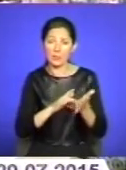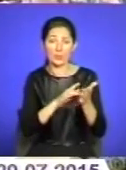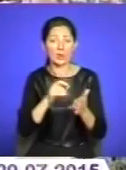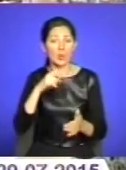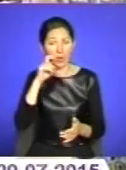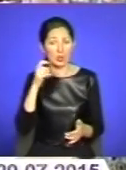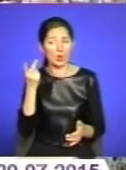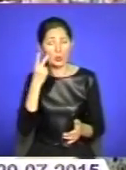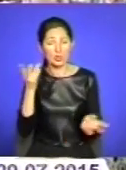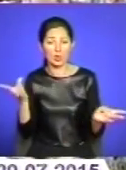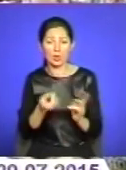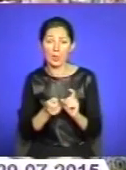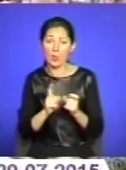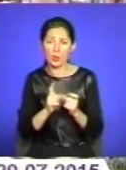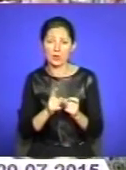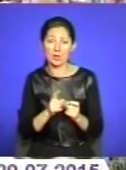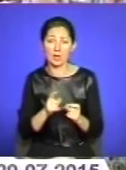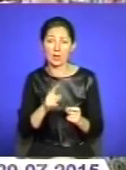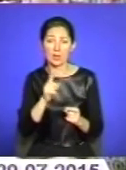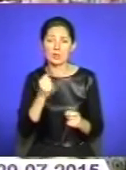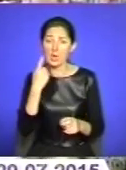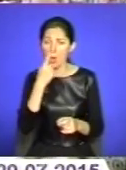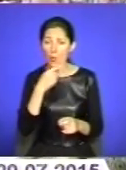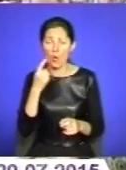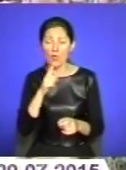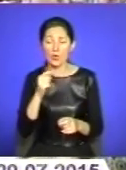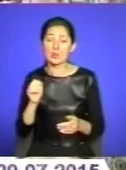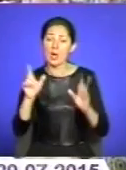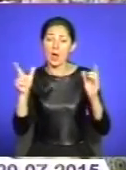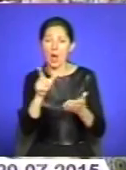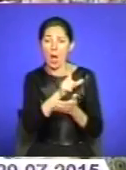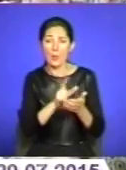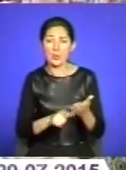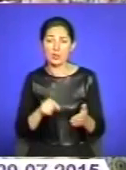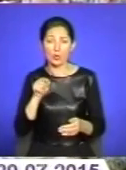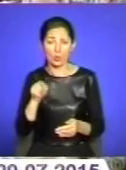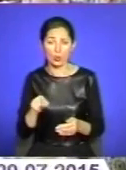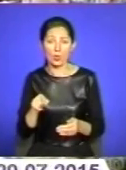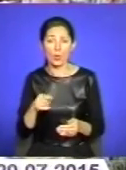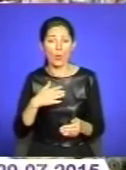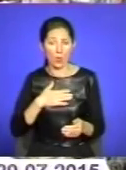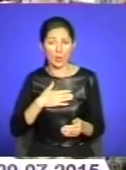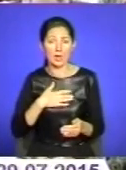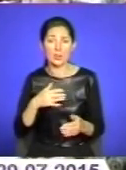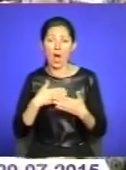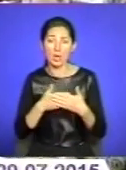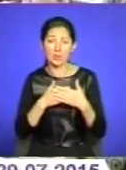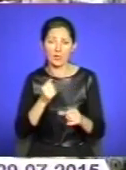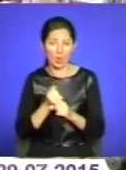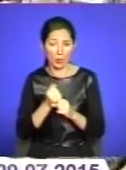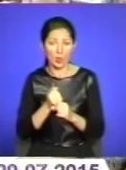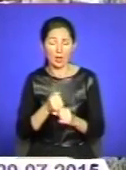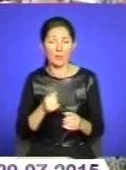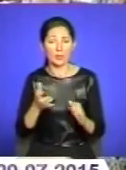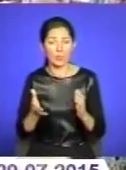доводиться боротися і за мову, і за пісню, і тому у нас активна робота. Виходить, що